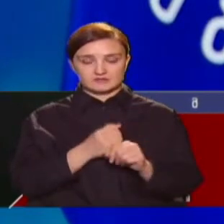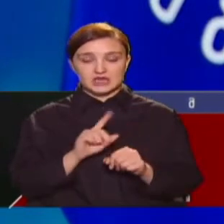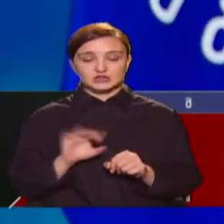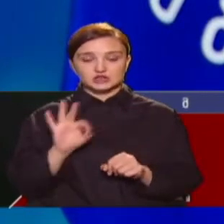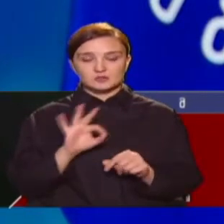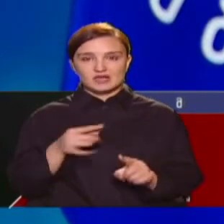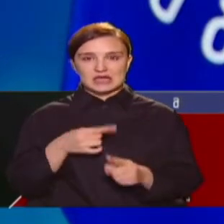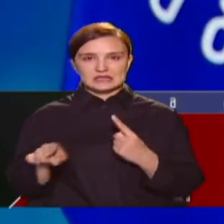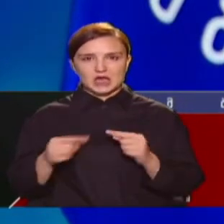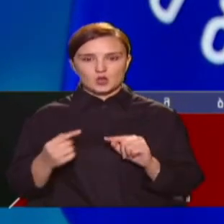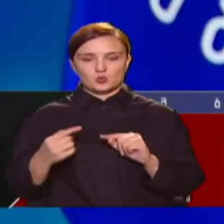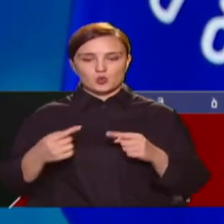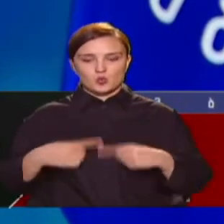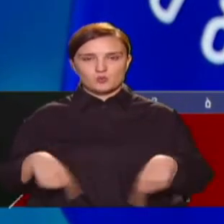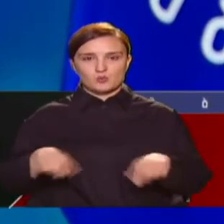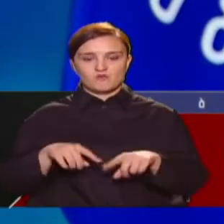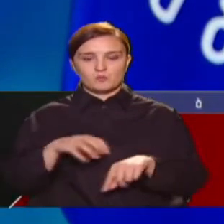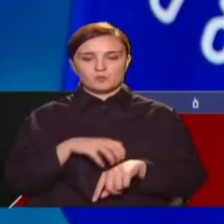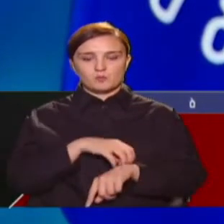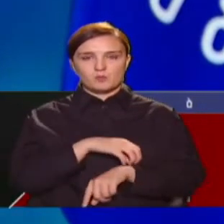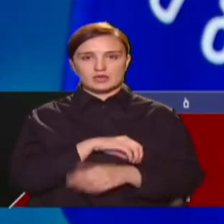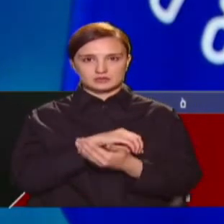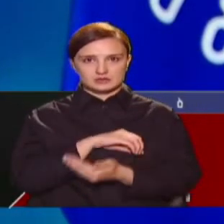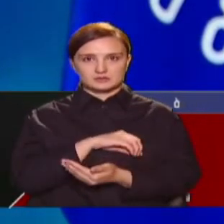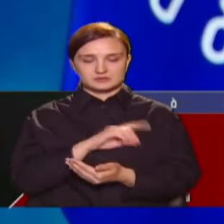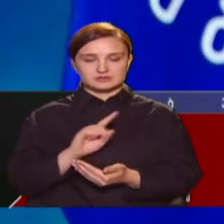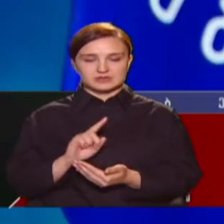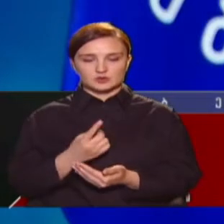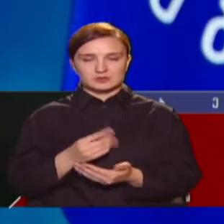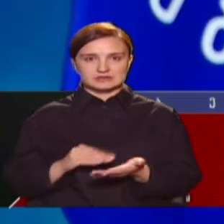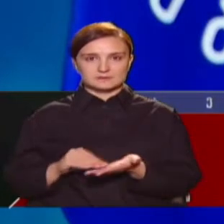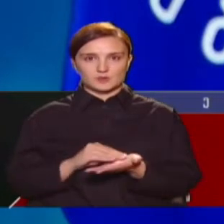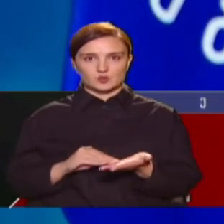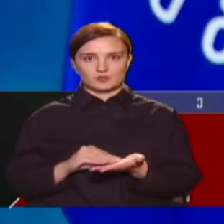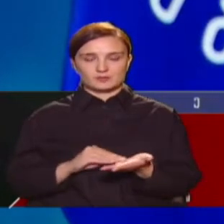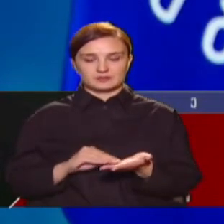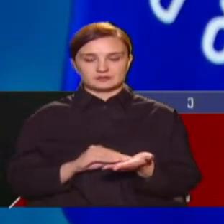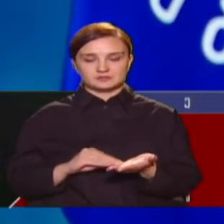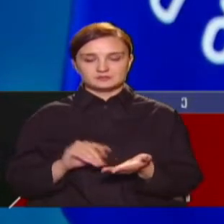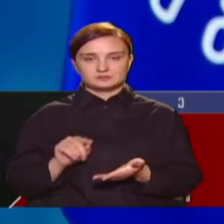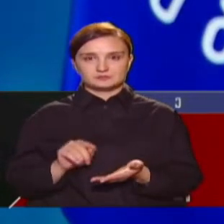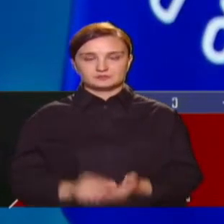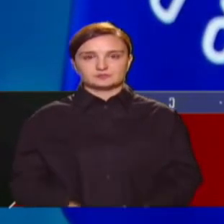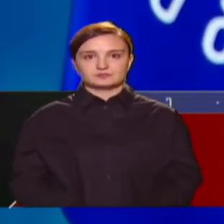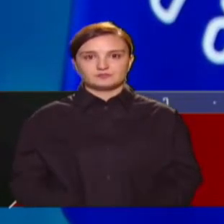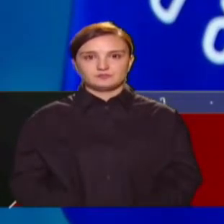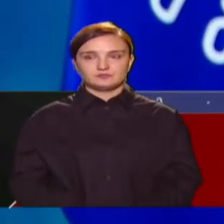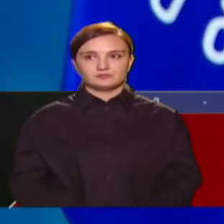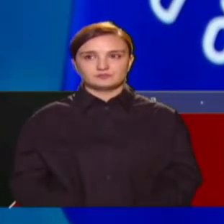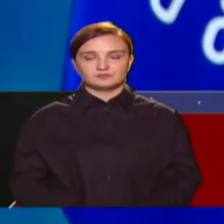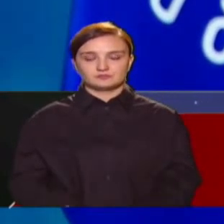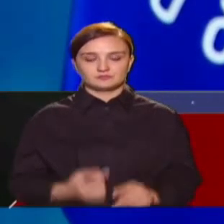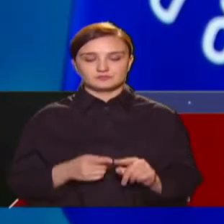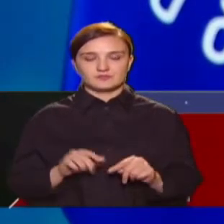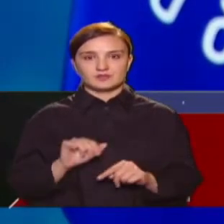რადიკალურ ოპოზიციას და იმ პარტიებს, რომლებიც რატომღაც იმეორებენ იმას, რასაც